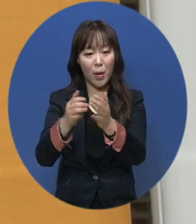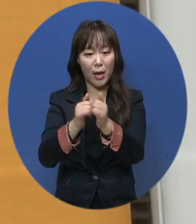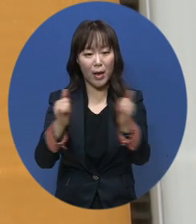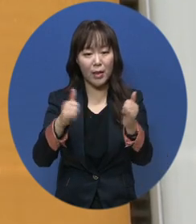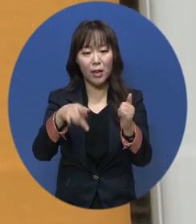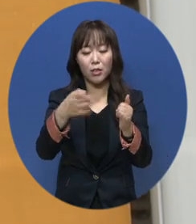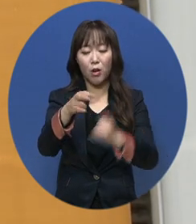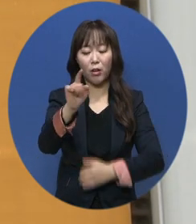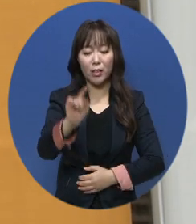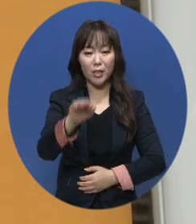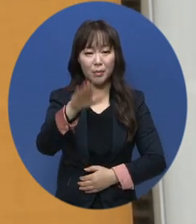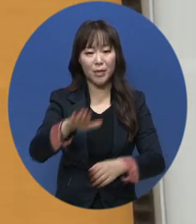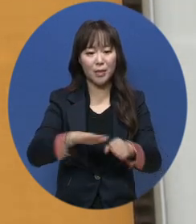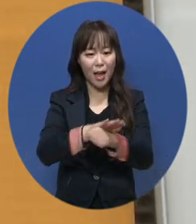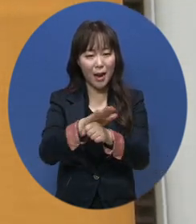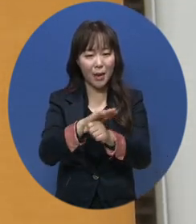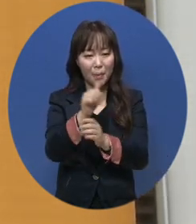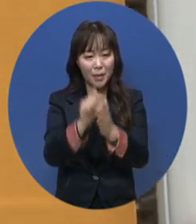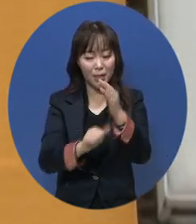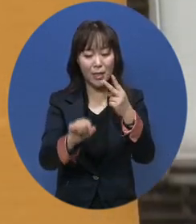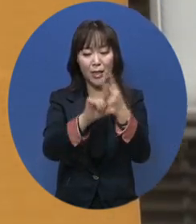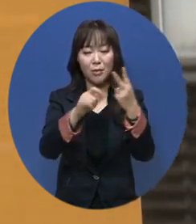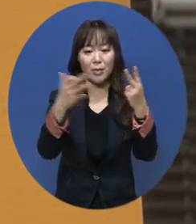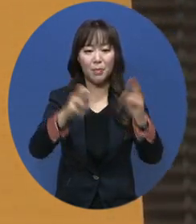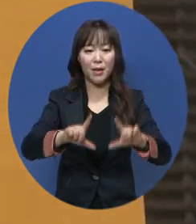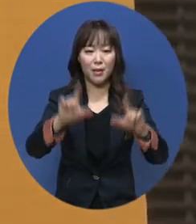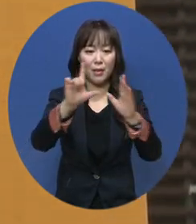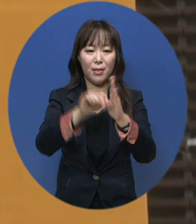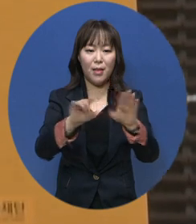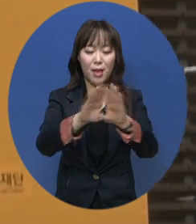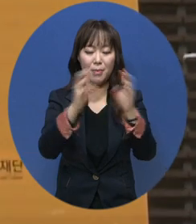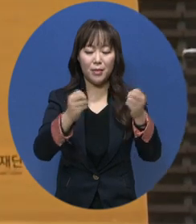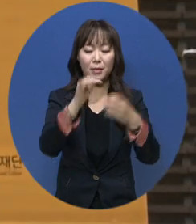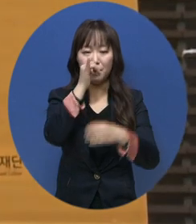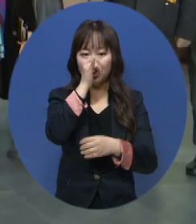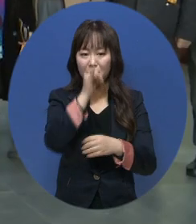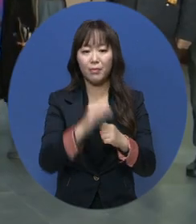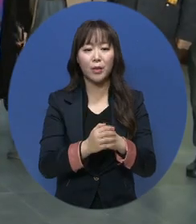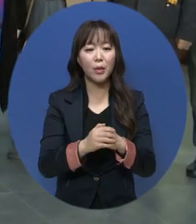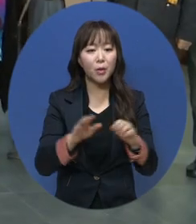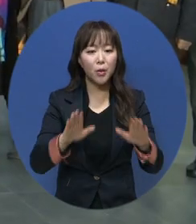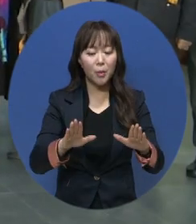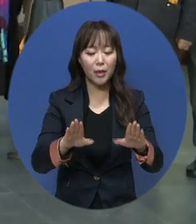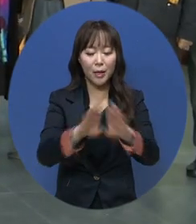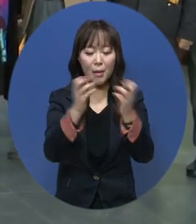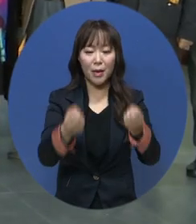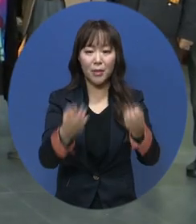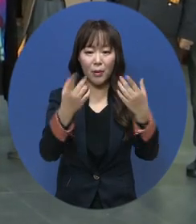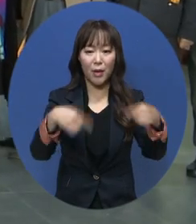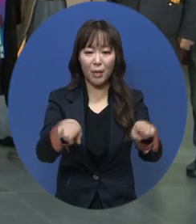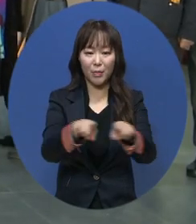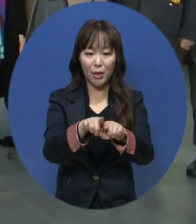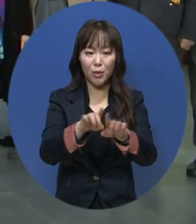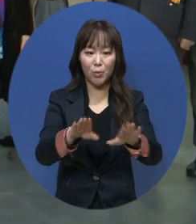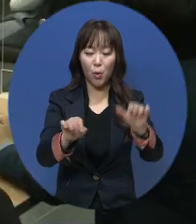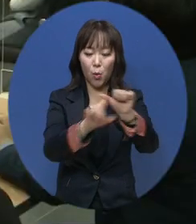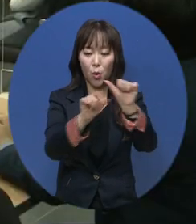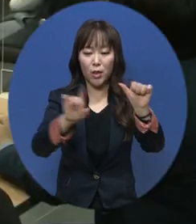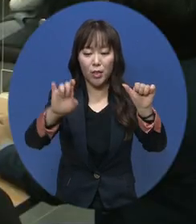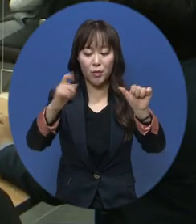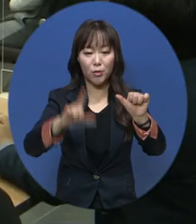빠지다가 지난 2월 18일에 개막식을 올렸습니다. 이번 전시회는 개막식을 시작으로 오는